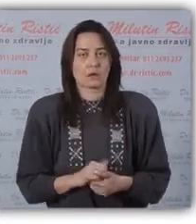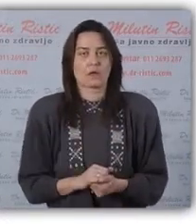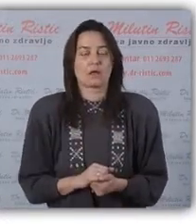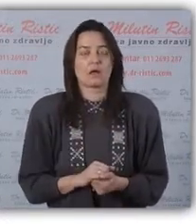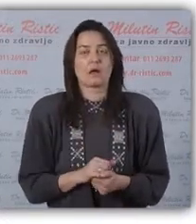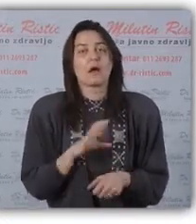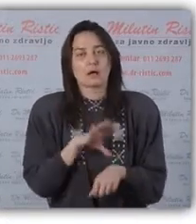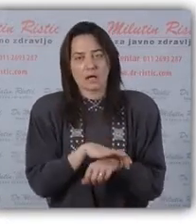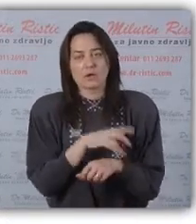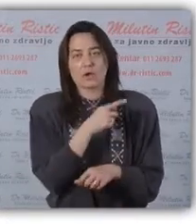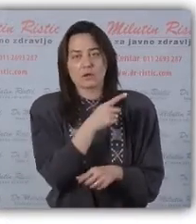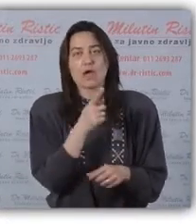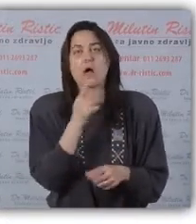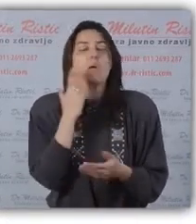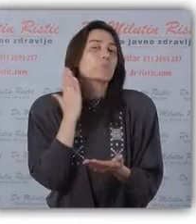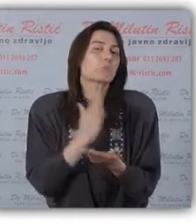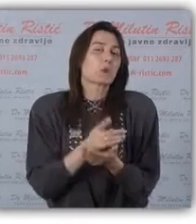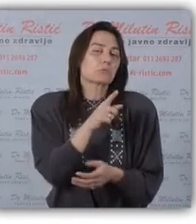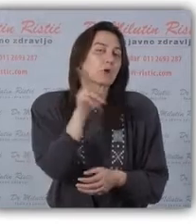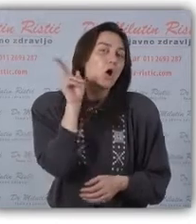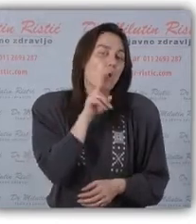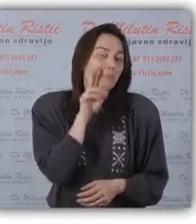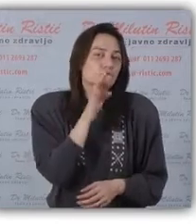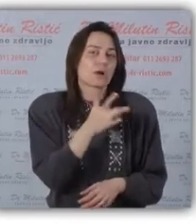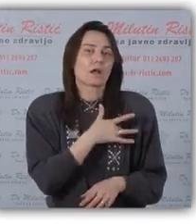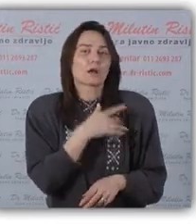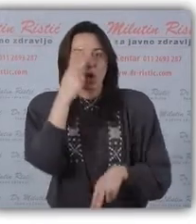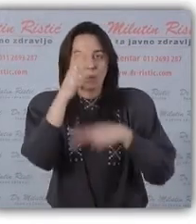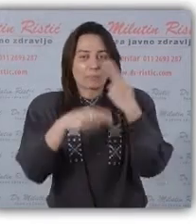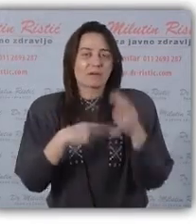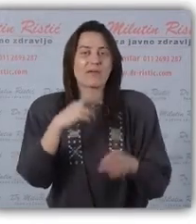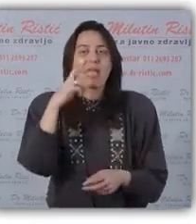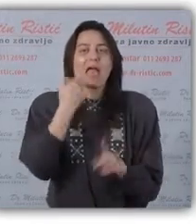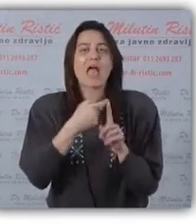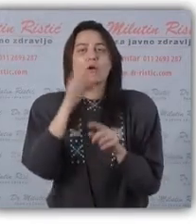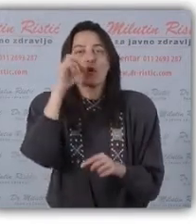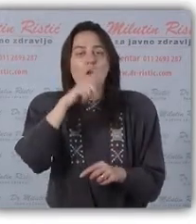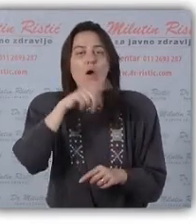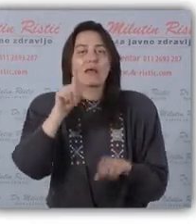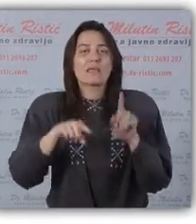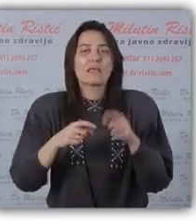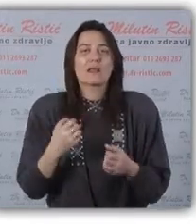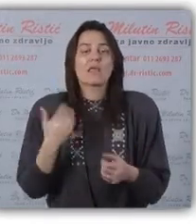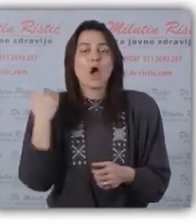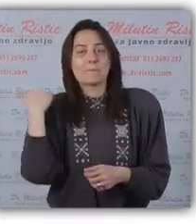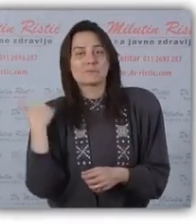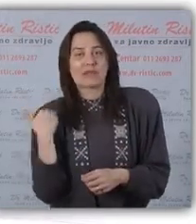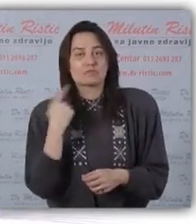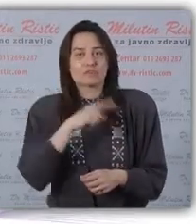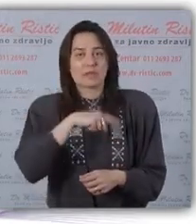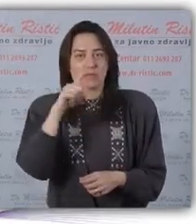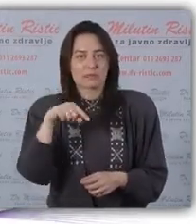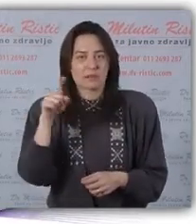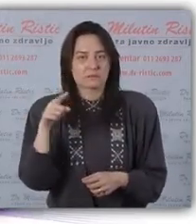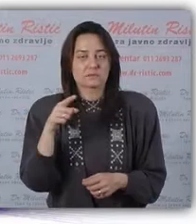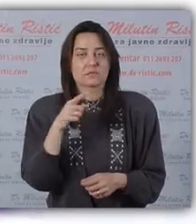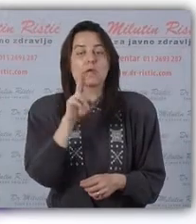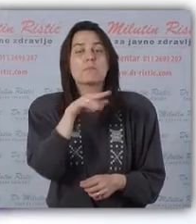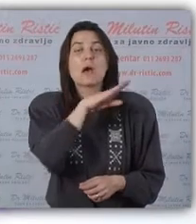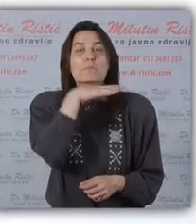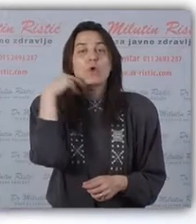evaluaciju kardiološku. Bilo da je to običan kardiološki pregled, ehokardiografija ili test opterećenja. To su pre